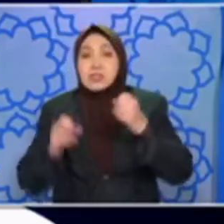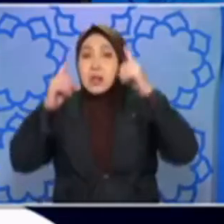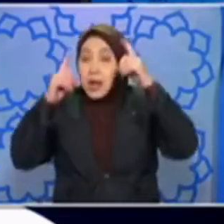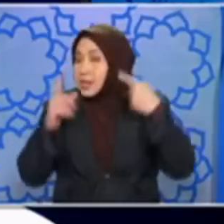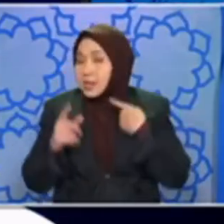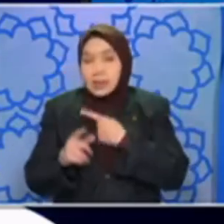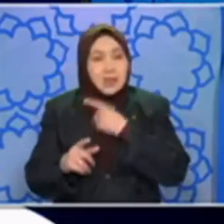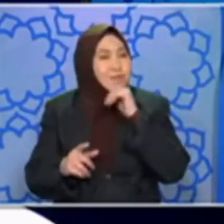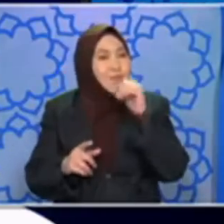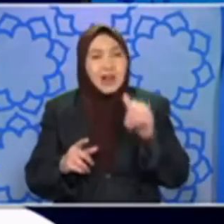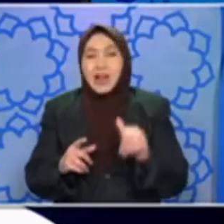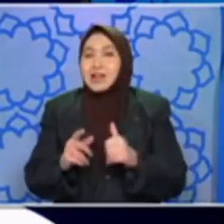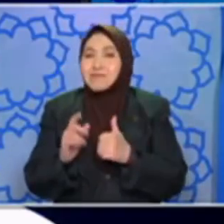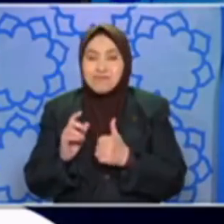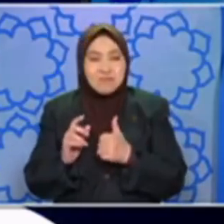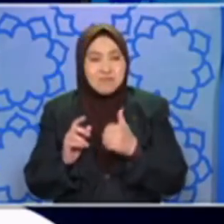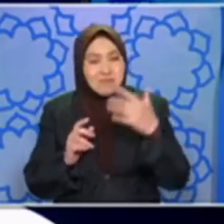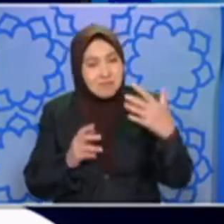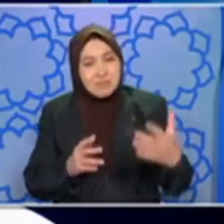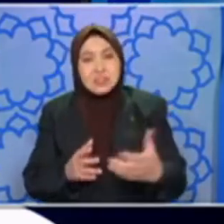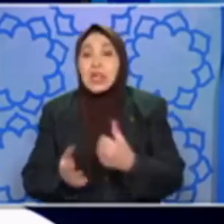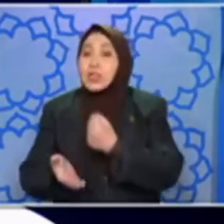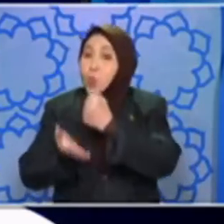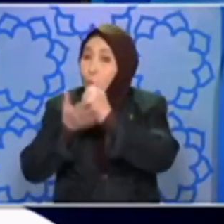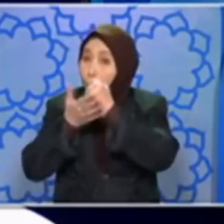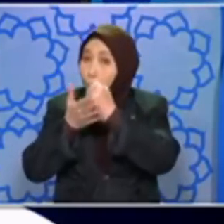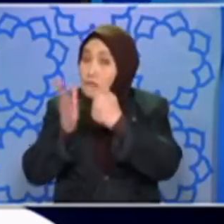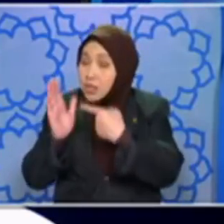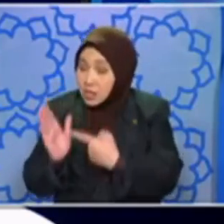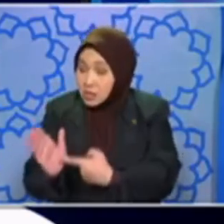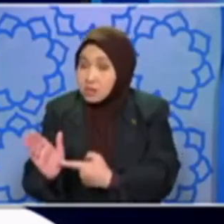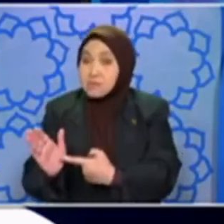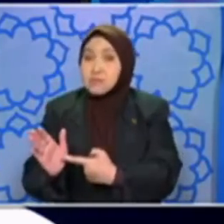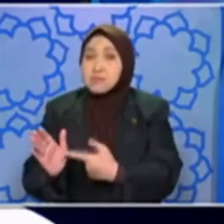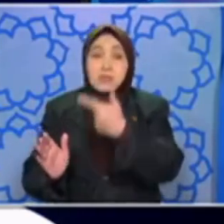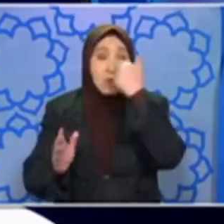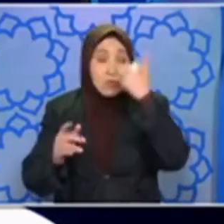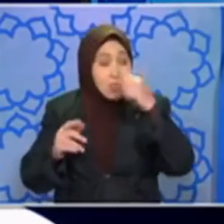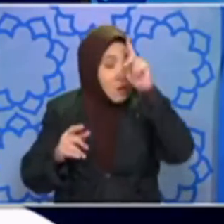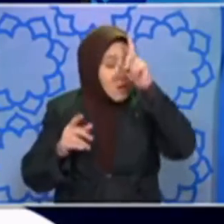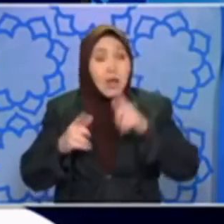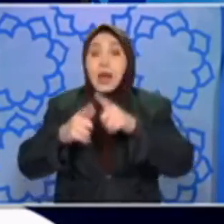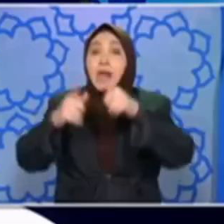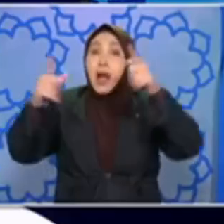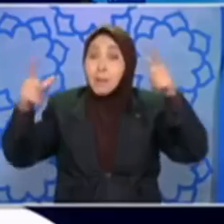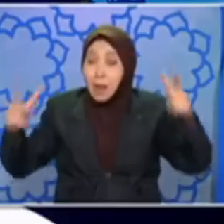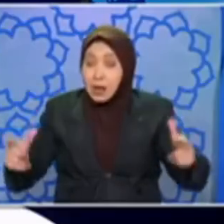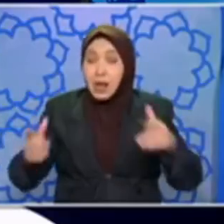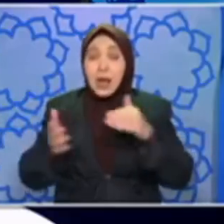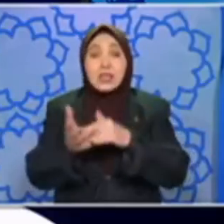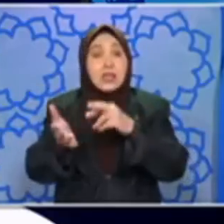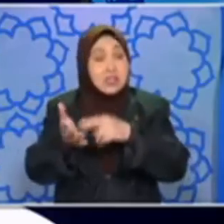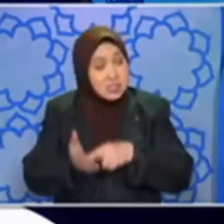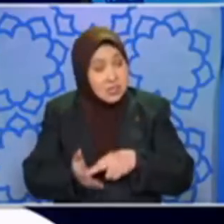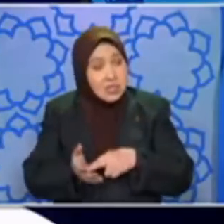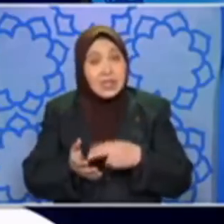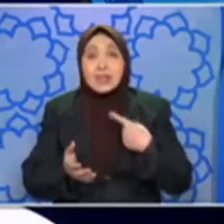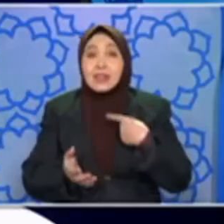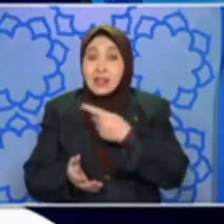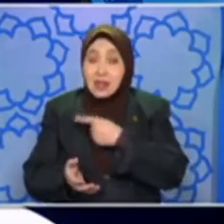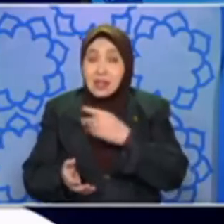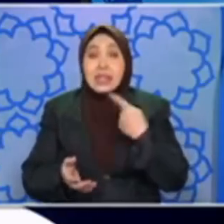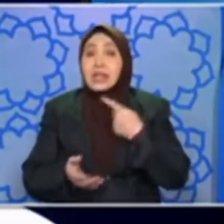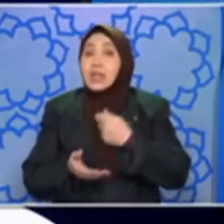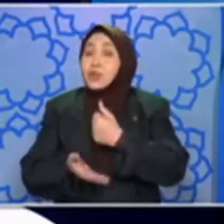bukanlah yang melapangkan rezeki orang lain. Kita tolong itu, sebenarnya Allah akan lapangkan lagi rezeki kita. Allah akan lapangkan rezeki kita,